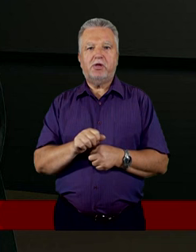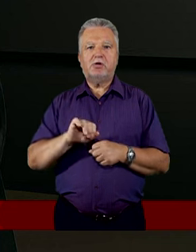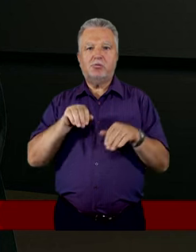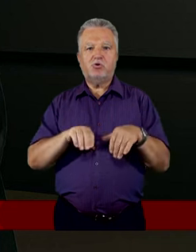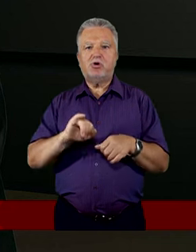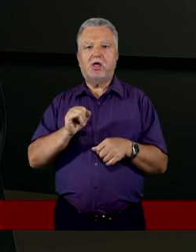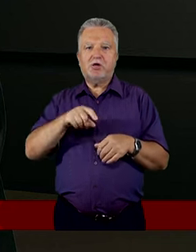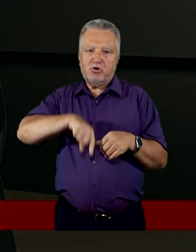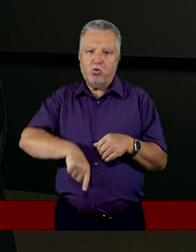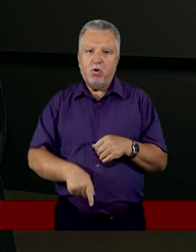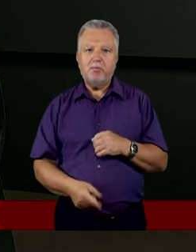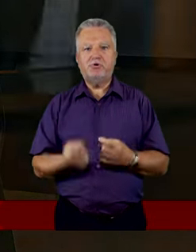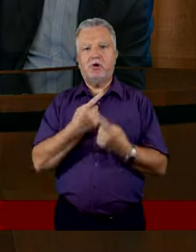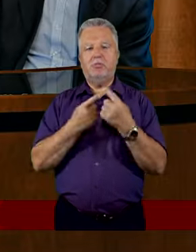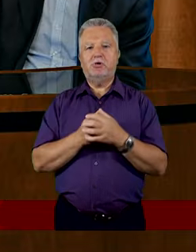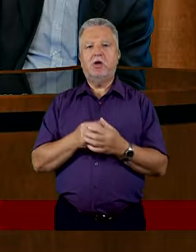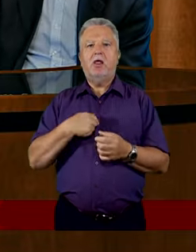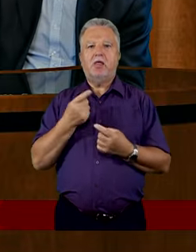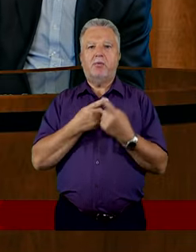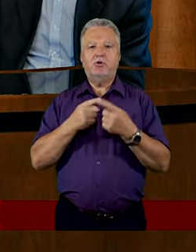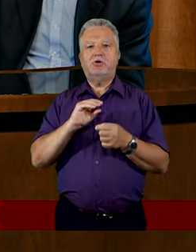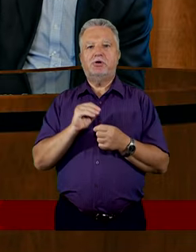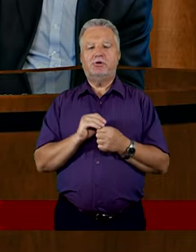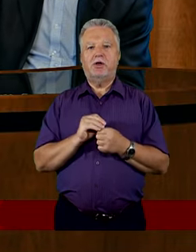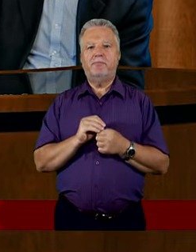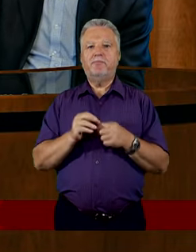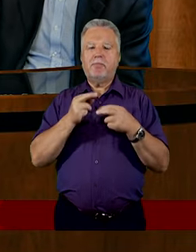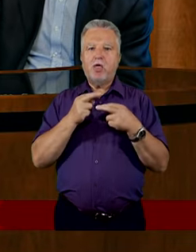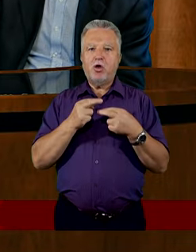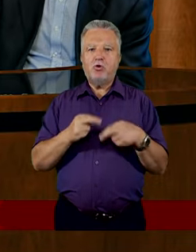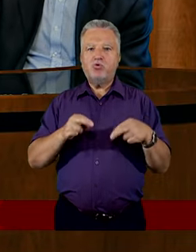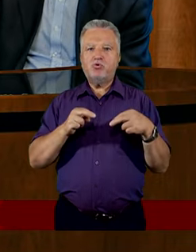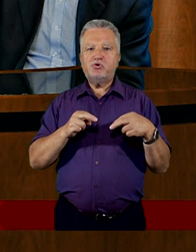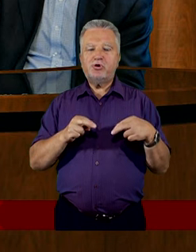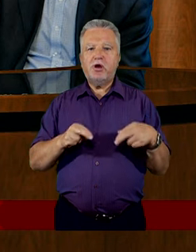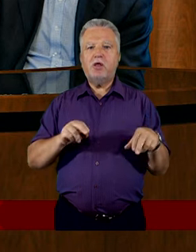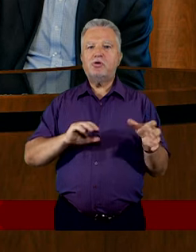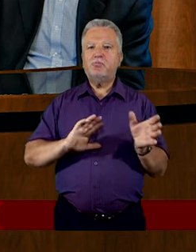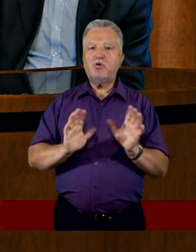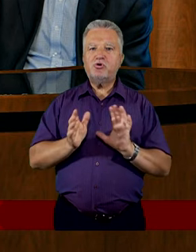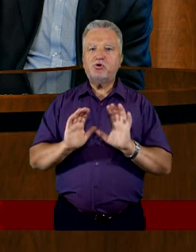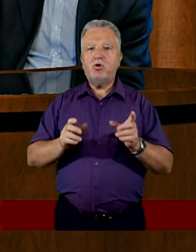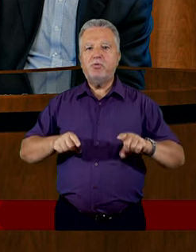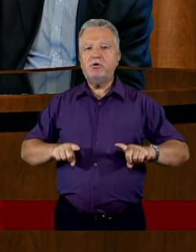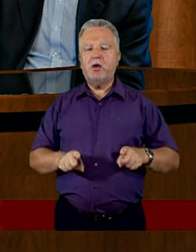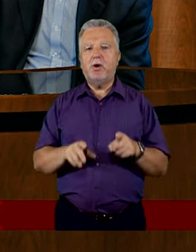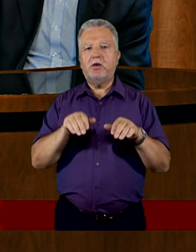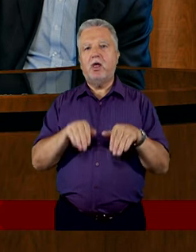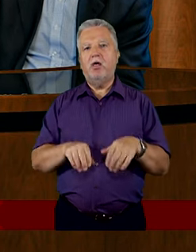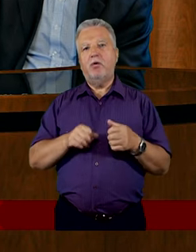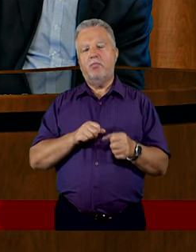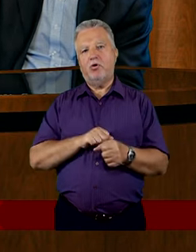może głębsza jakaś myśl też? No ja myślę, że różne formy działania mogą być